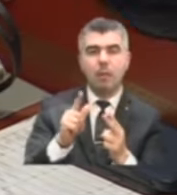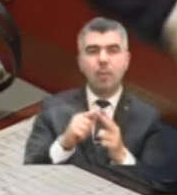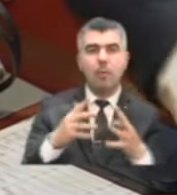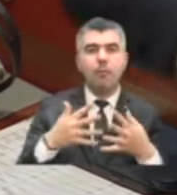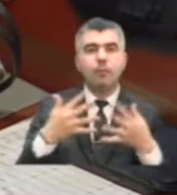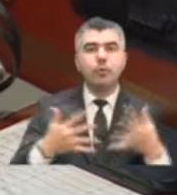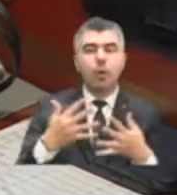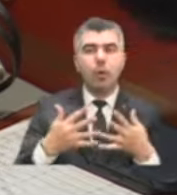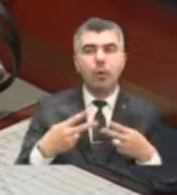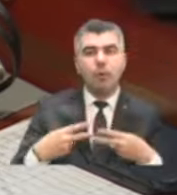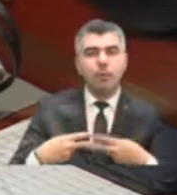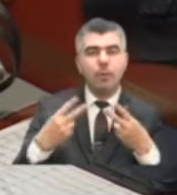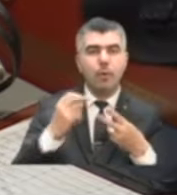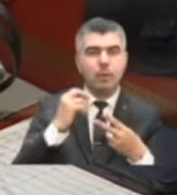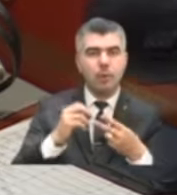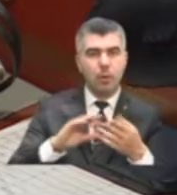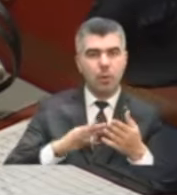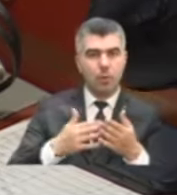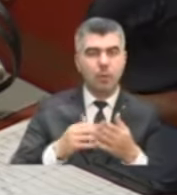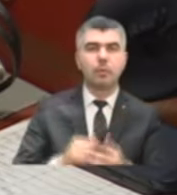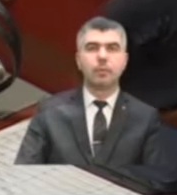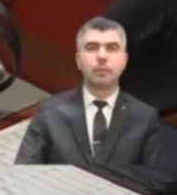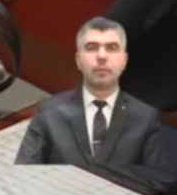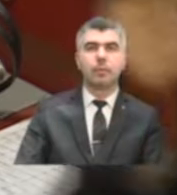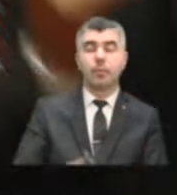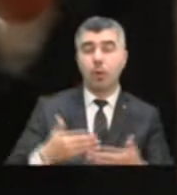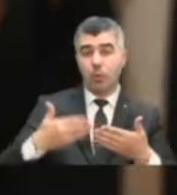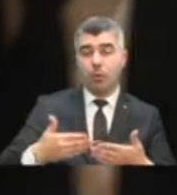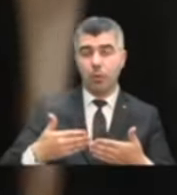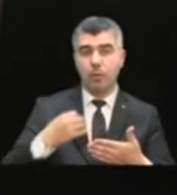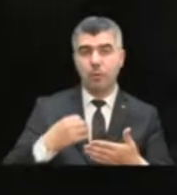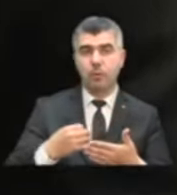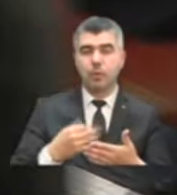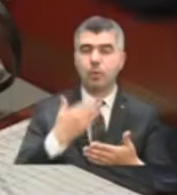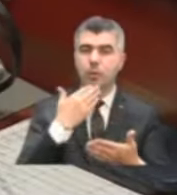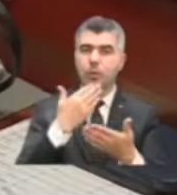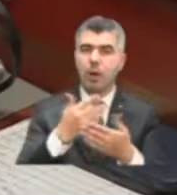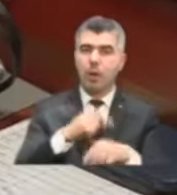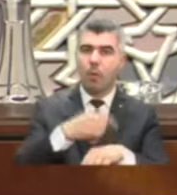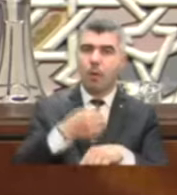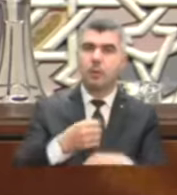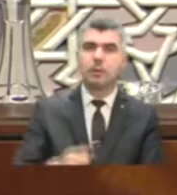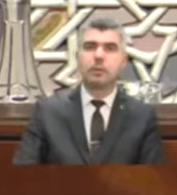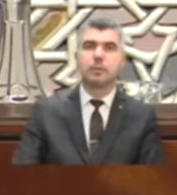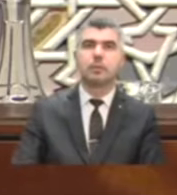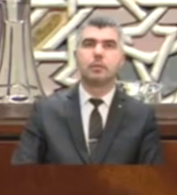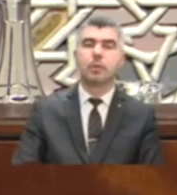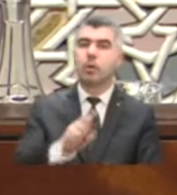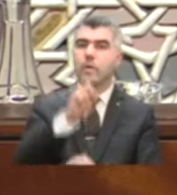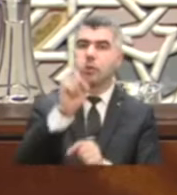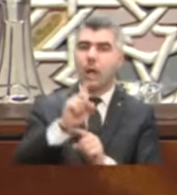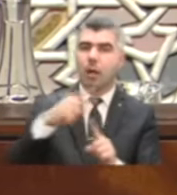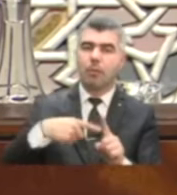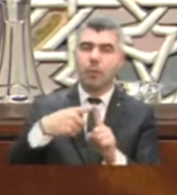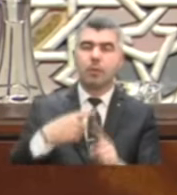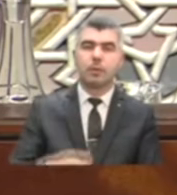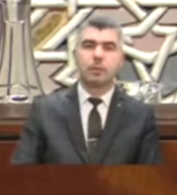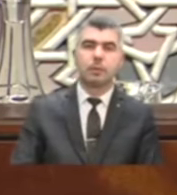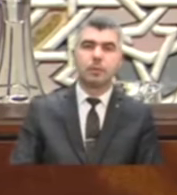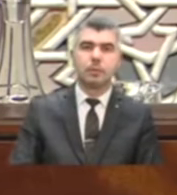لك تدخل غير بالتليفون ديالك هذا السوق الدولي. فاليوم شكرا السيد الوزير. شكرا السيد الوزير. تعقيب السيده النائبه،